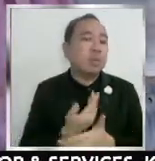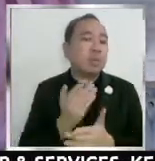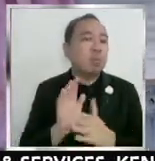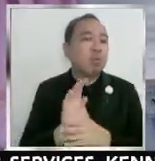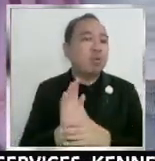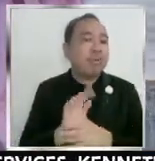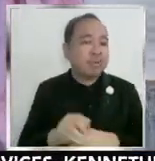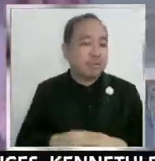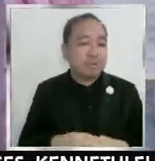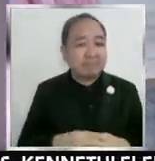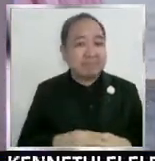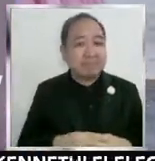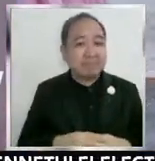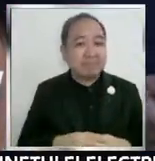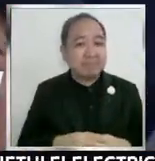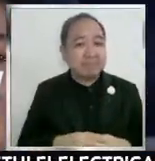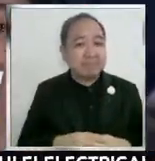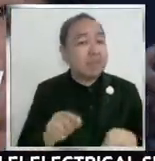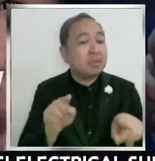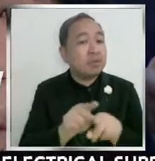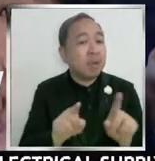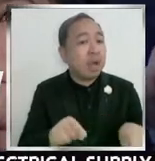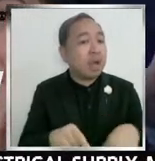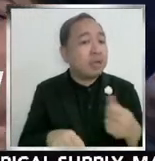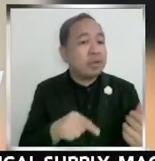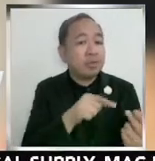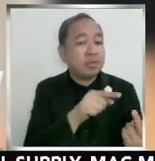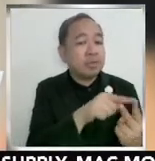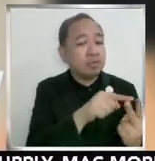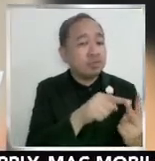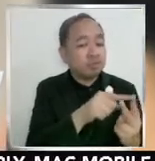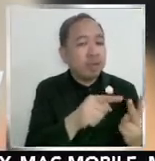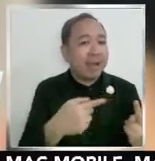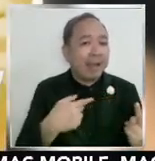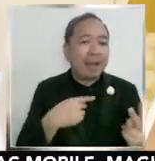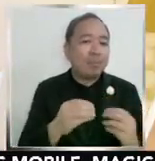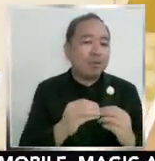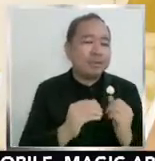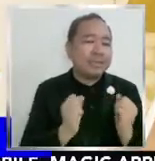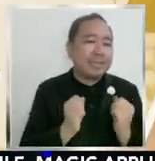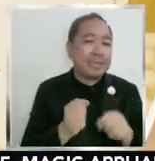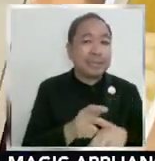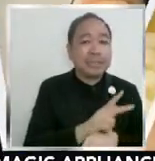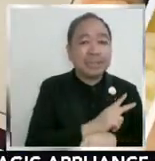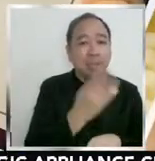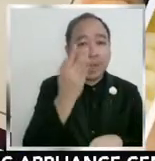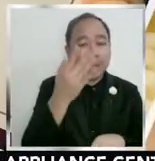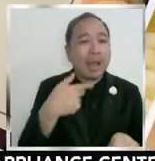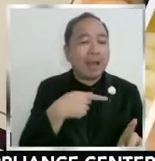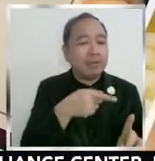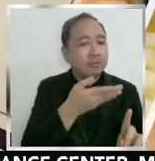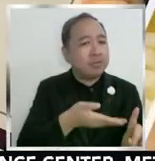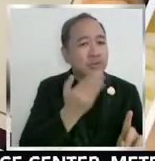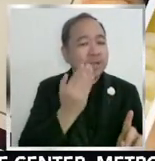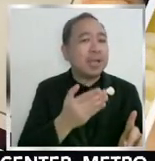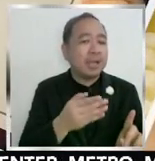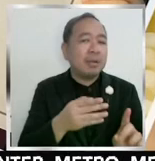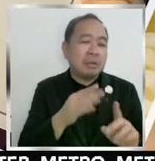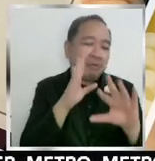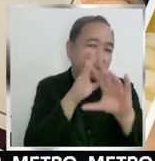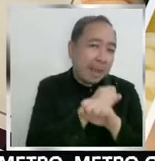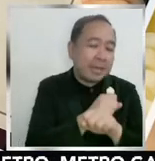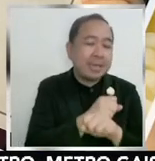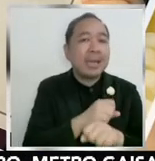din sila Sparkle Teens Marco Massa at Ashley Sarmiento. Dahil isang certified Swiftie raw si Ashley, idinaan ni Marco